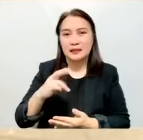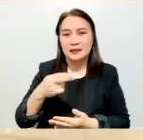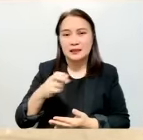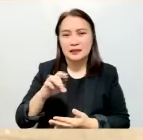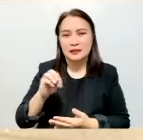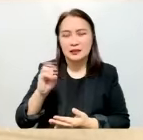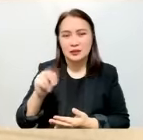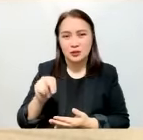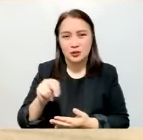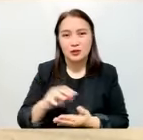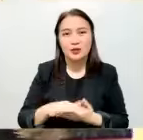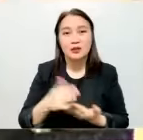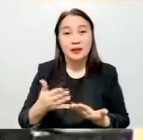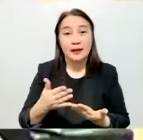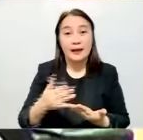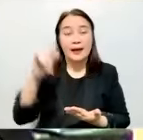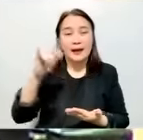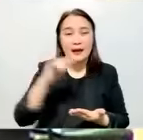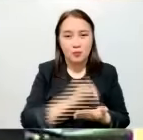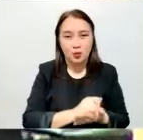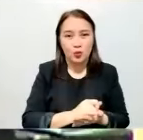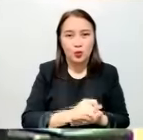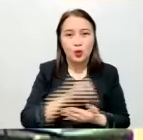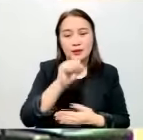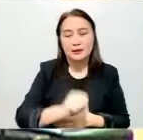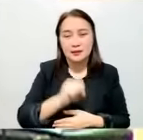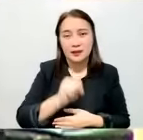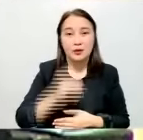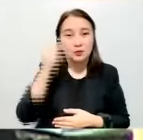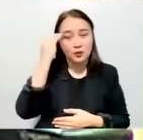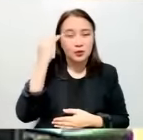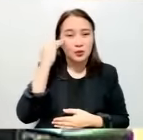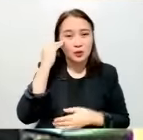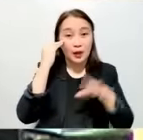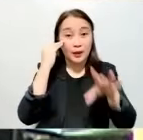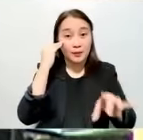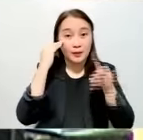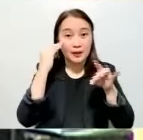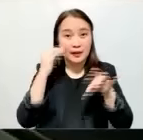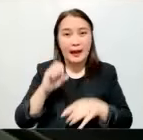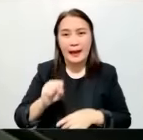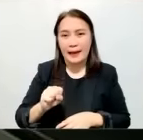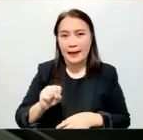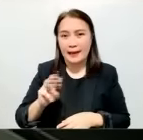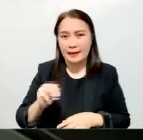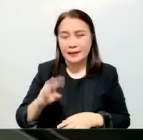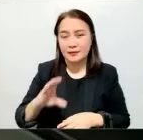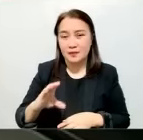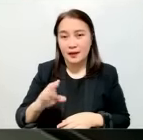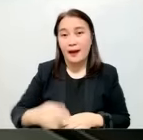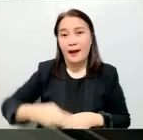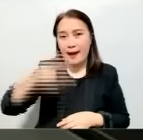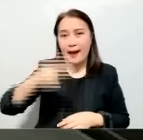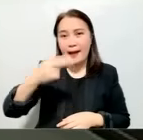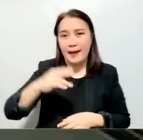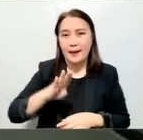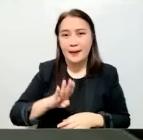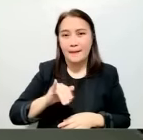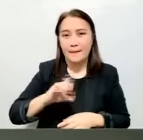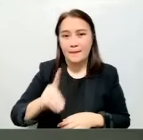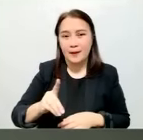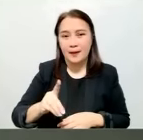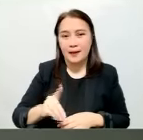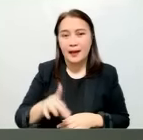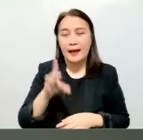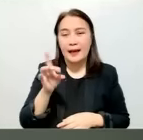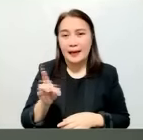operator ng Incheon Airport sa South Korea. Napili ang San Miguel dahil sila ang may pinakamataas na bid. Handa itong magbigay ng 82%